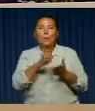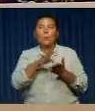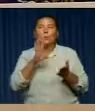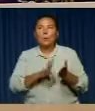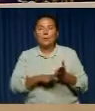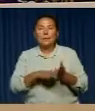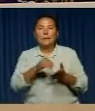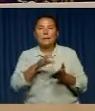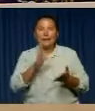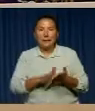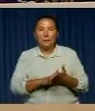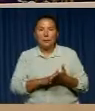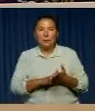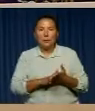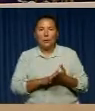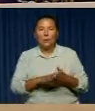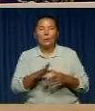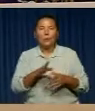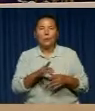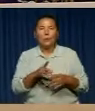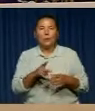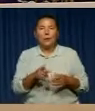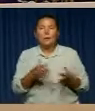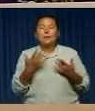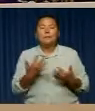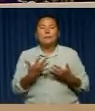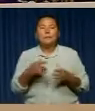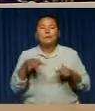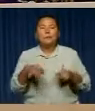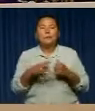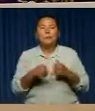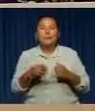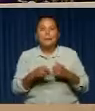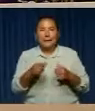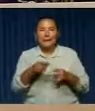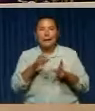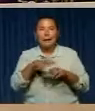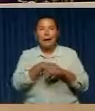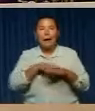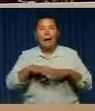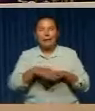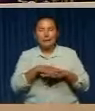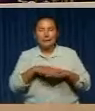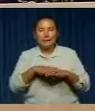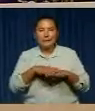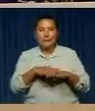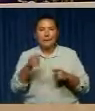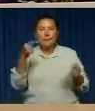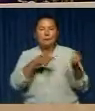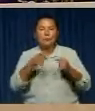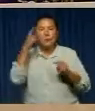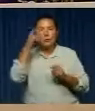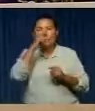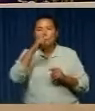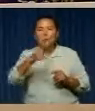науқастар тіркеліп, өлімге барған болды. Немесе сол жерде вот неке халықтың шоғырланған жері. Бір-бірімізді